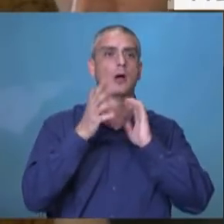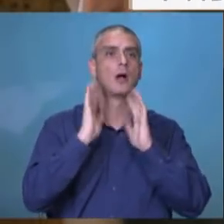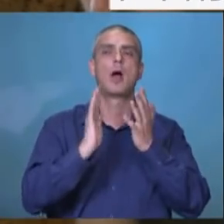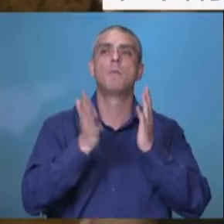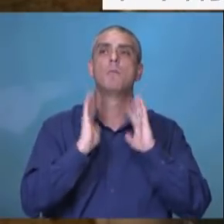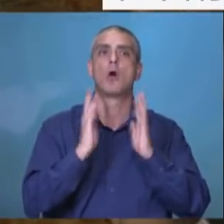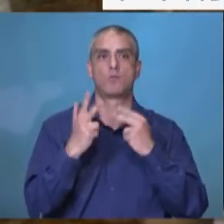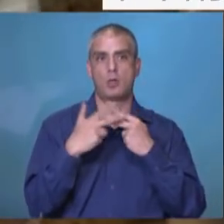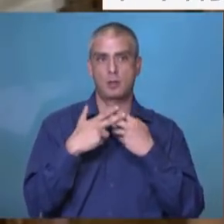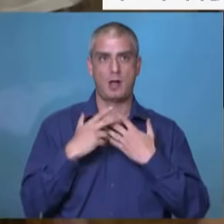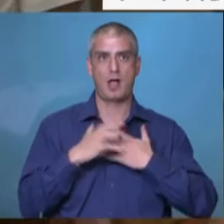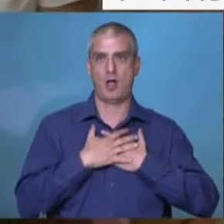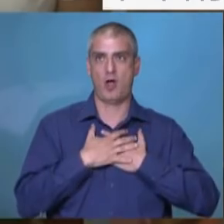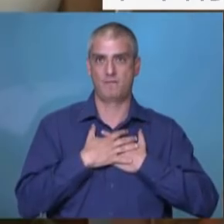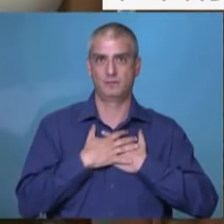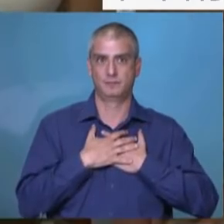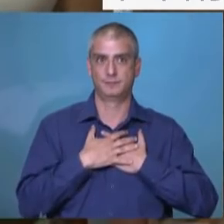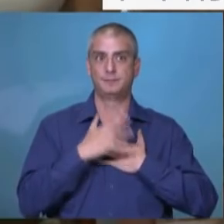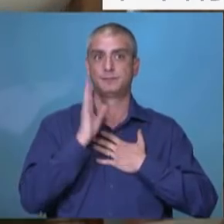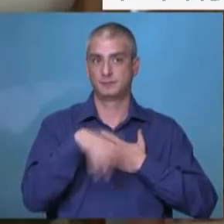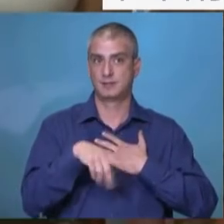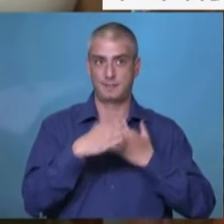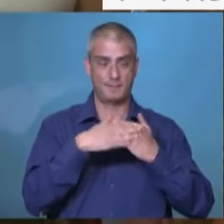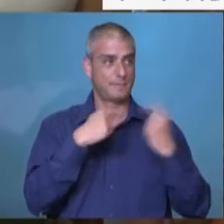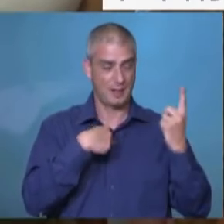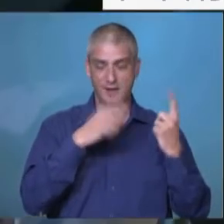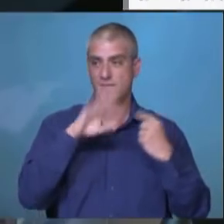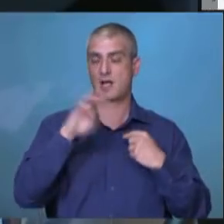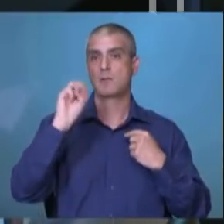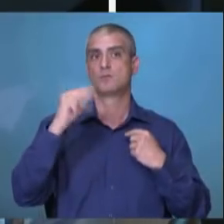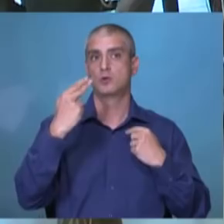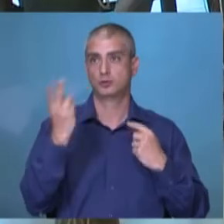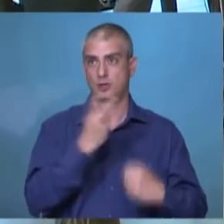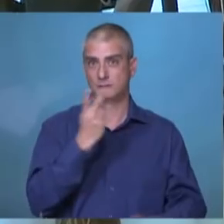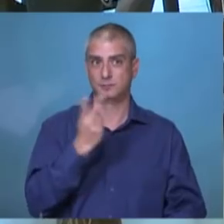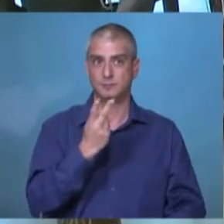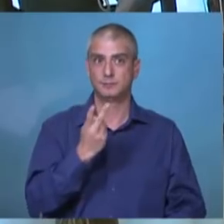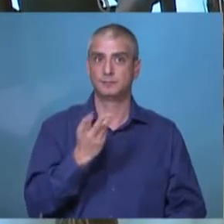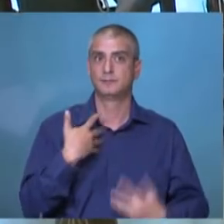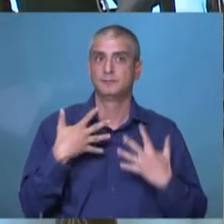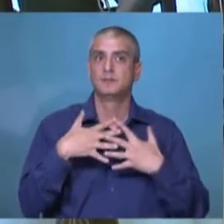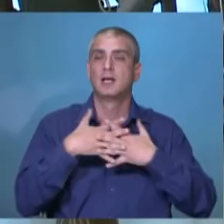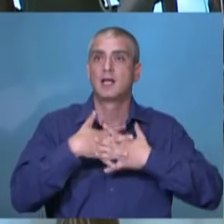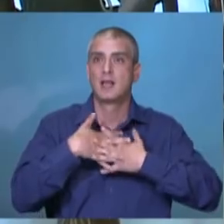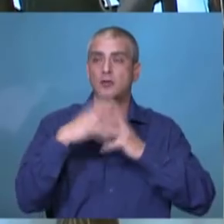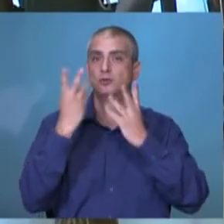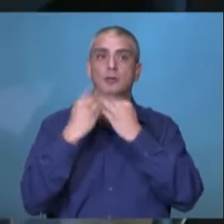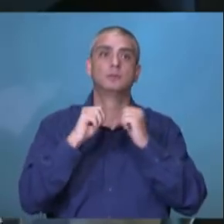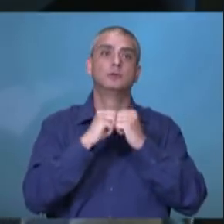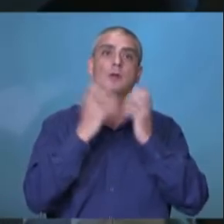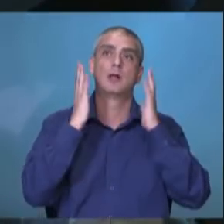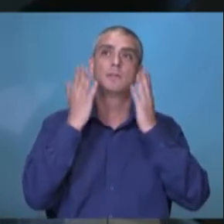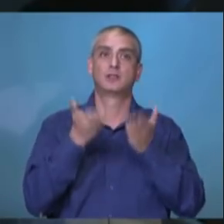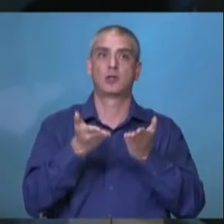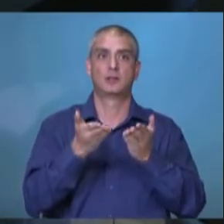מאוד מאוד... גם אצל בעלי וגם אצל משה. התאחדנו שתי משפחות באסון הזה.